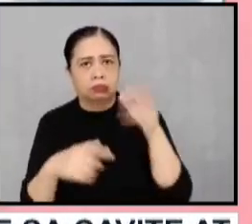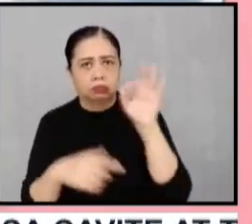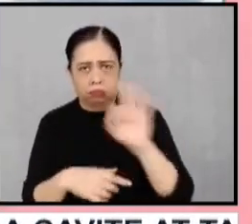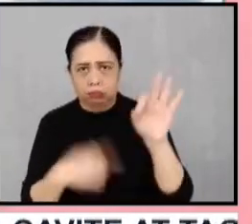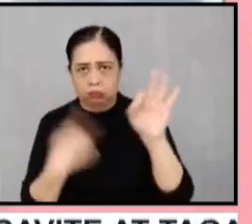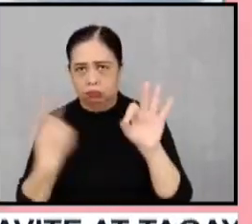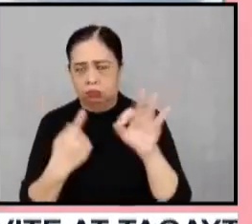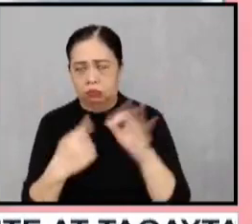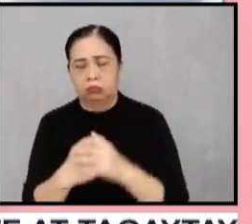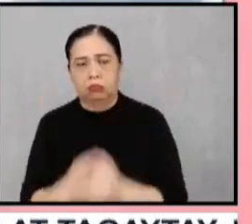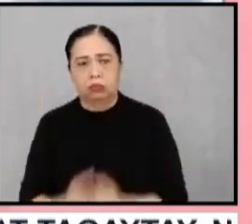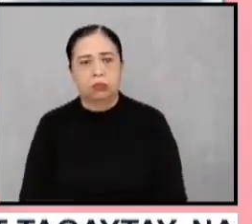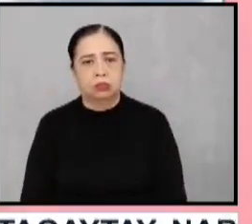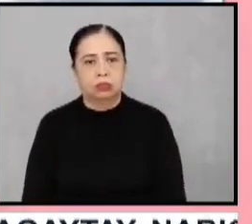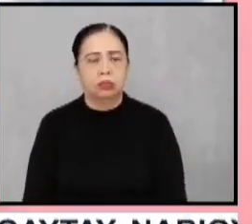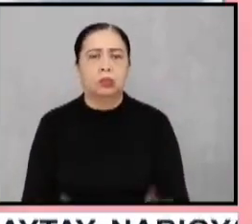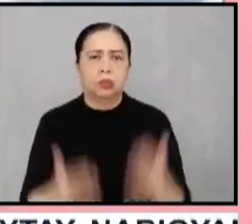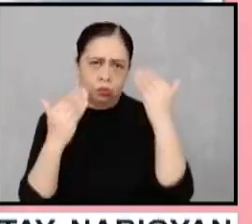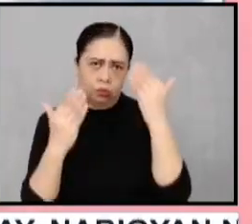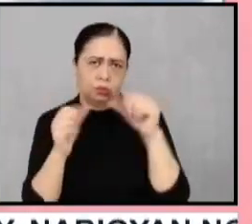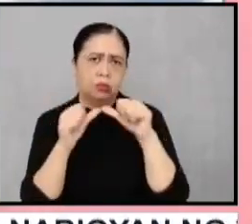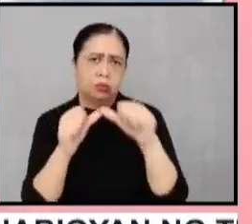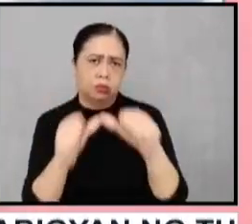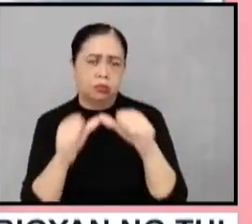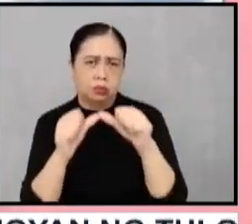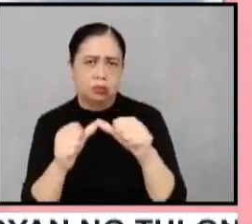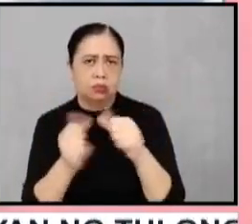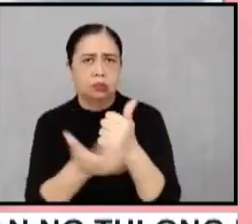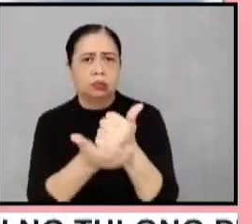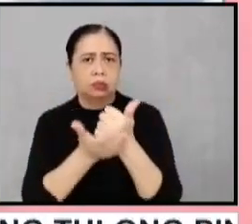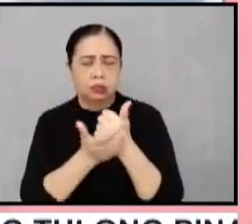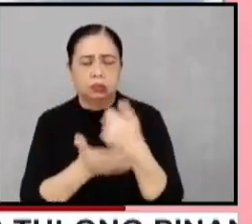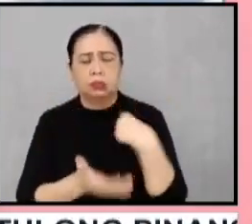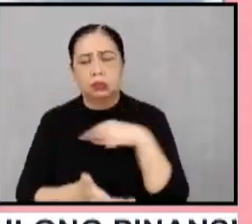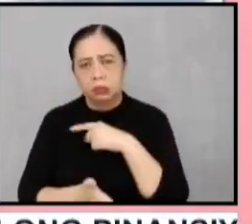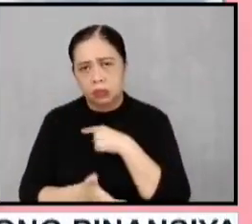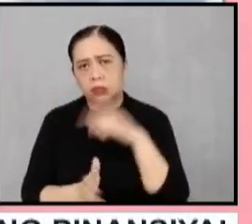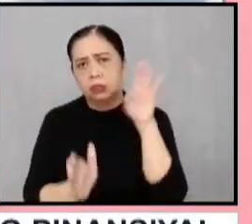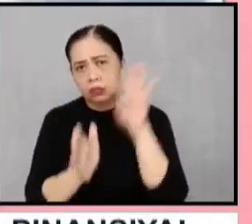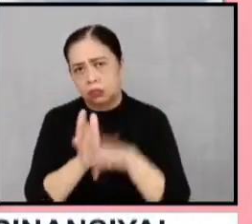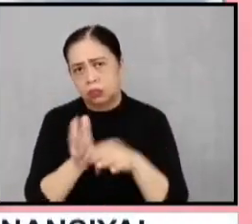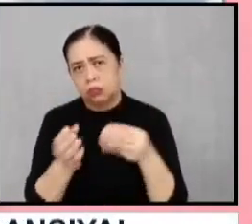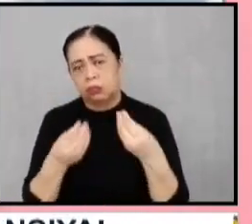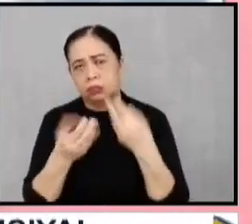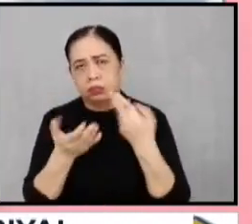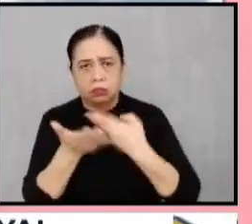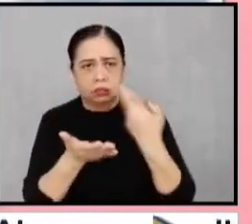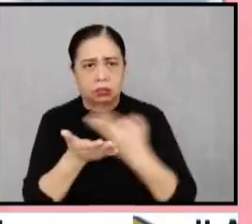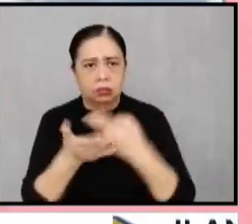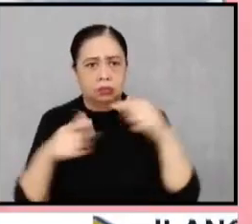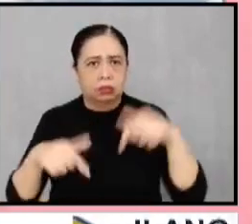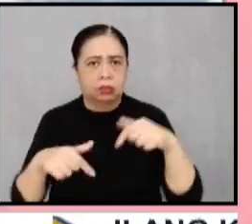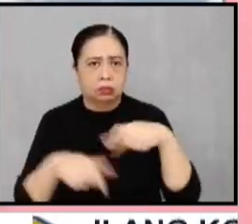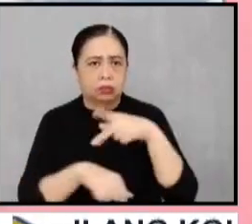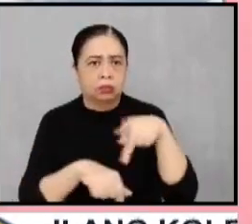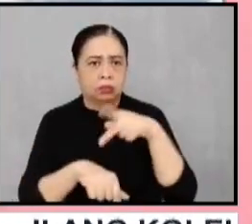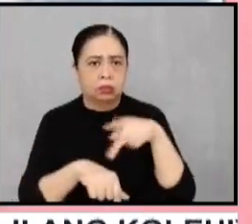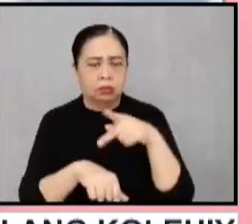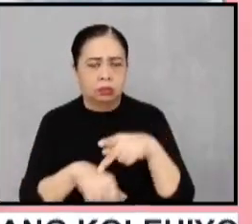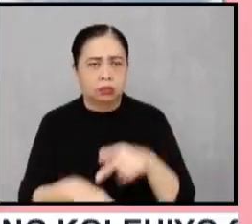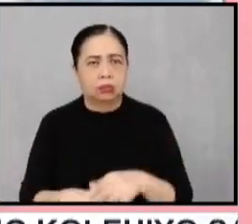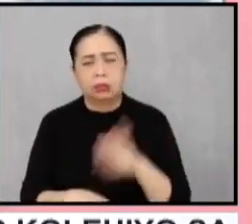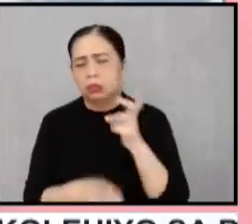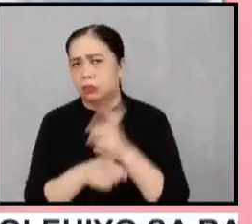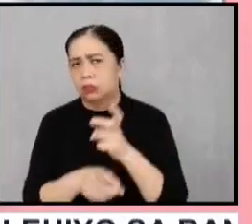talaga. Sana po patuloy nyo kaming bigyan ng murang bigas dito po sa Pilipinas. Ang hirap po ng